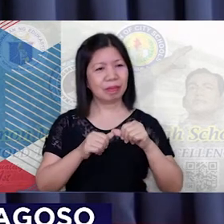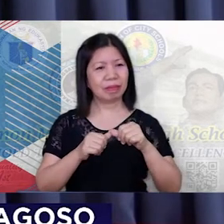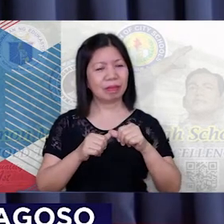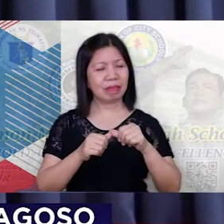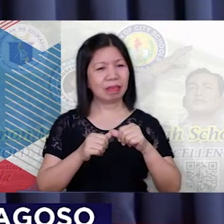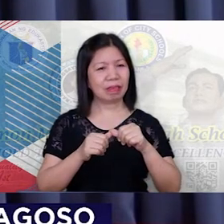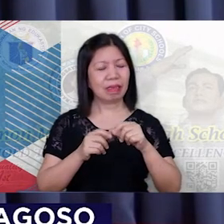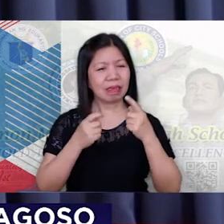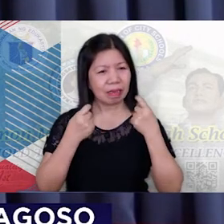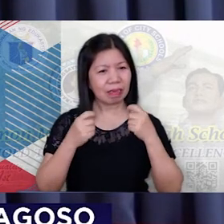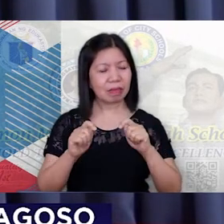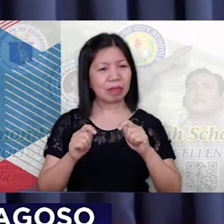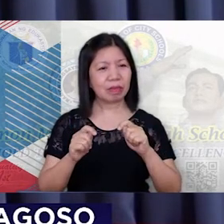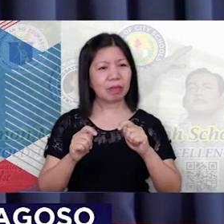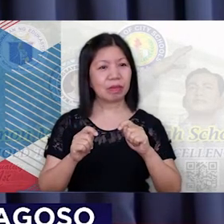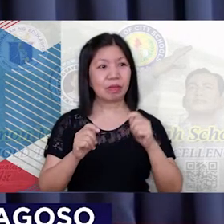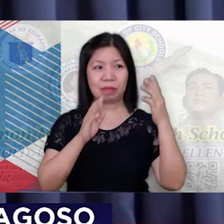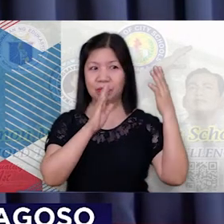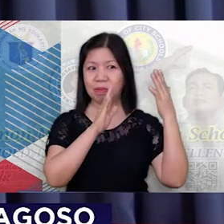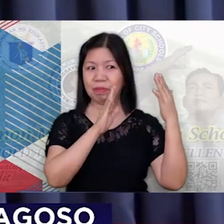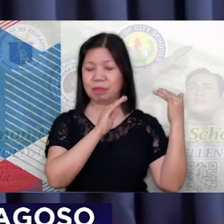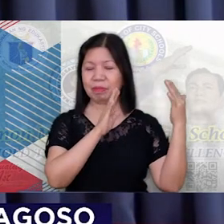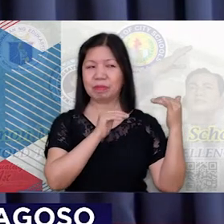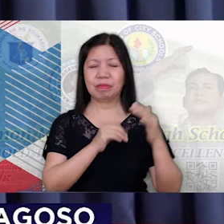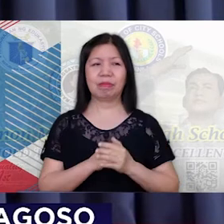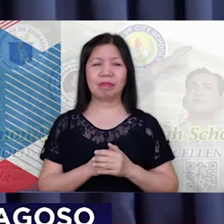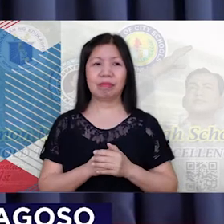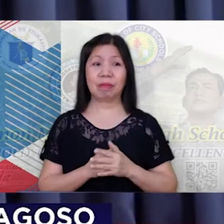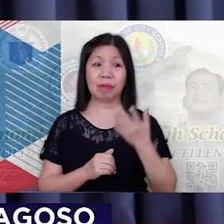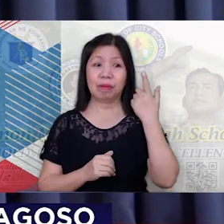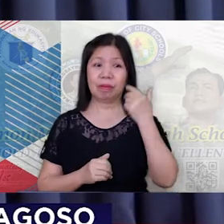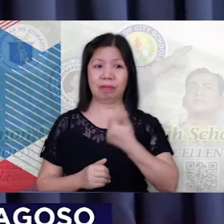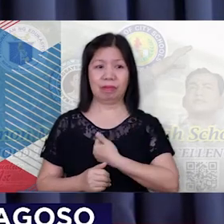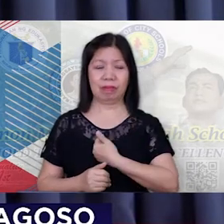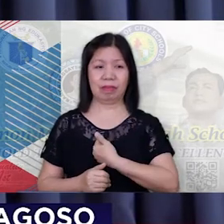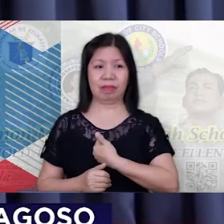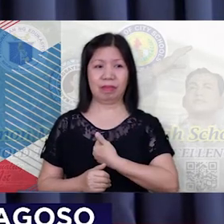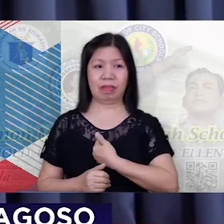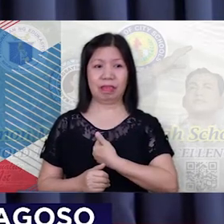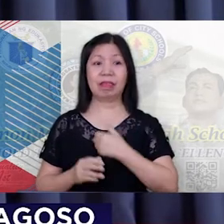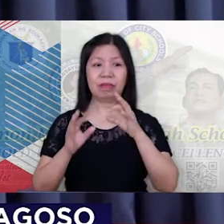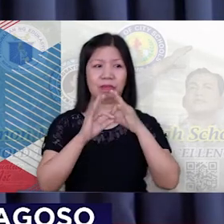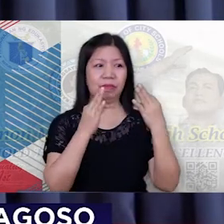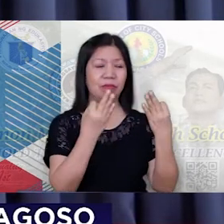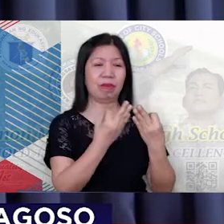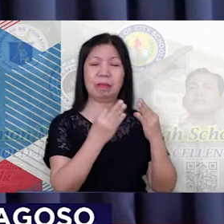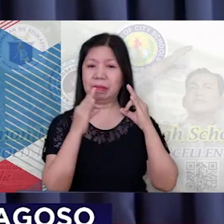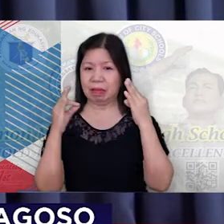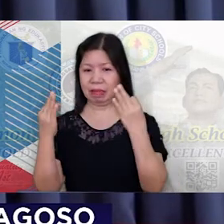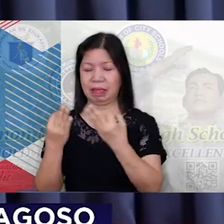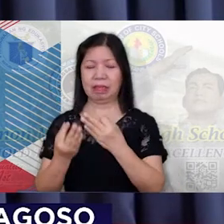nagsisikap para sa kanilang pangarap, para sa kanilang sarili at para sa kanilang pamilya at mahal sa